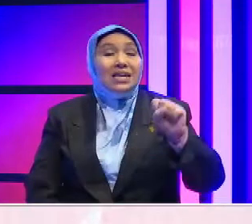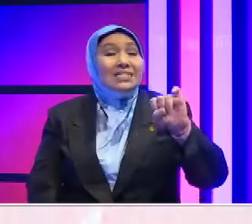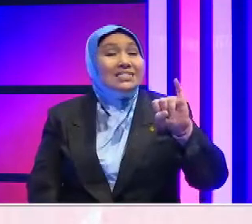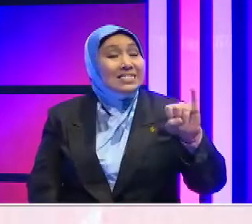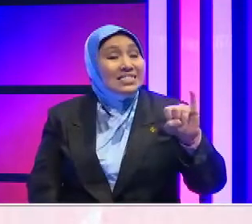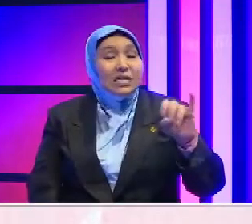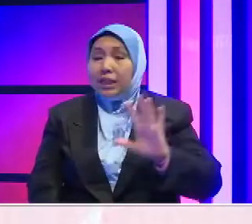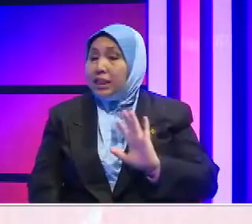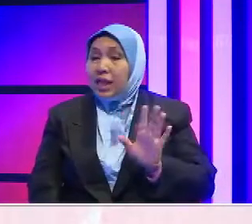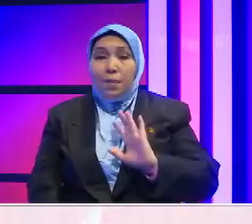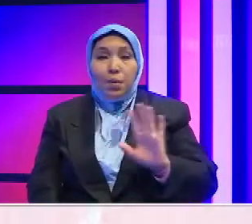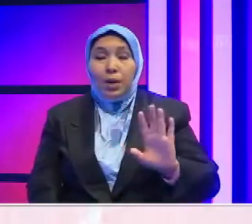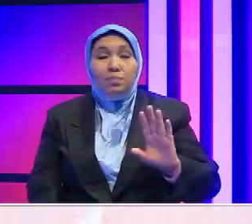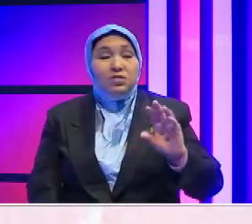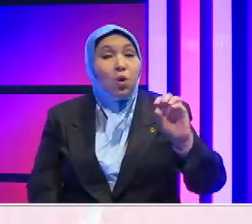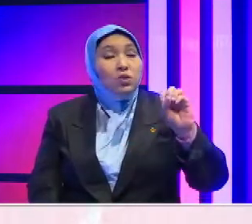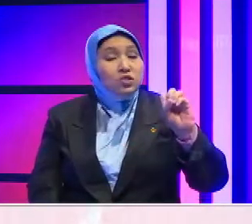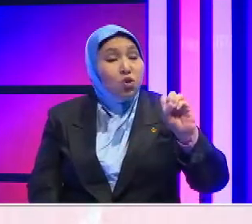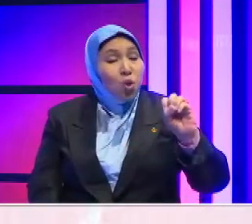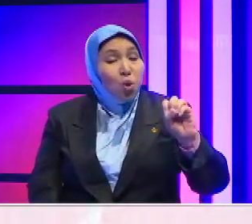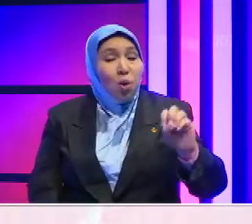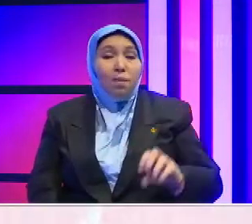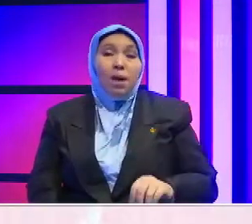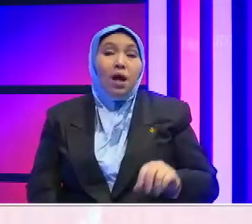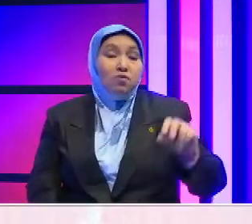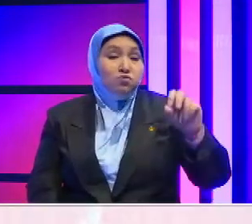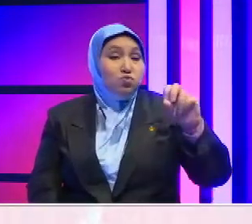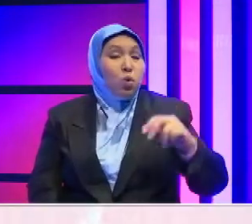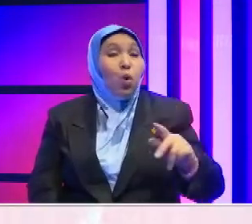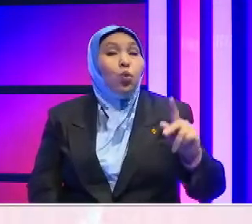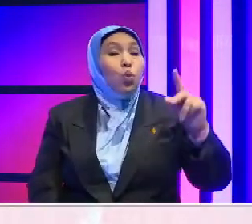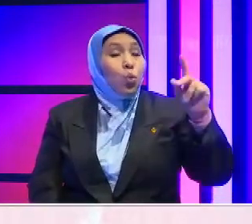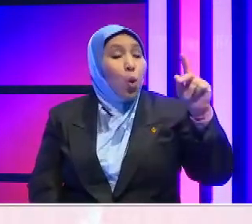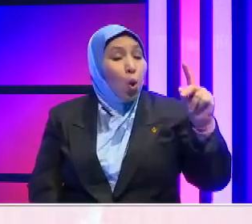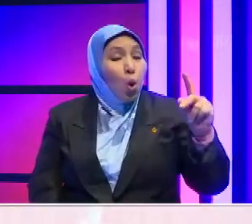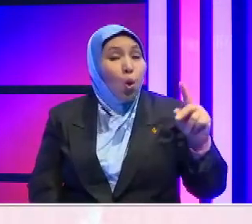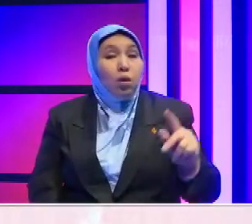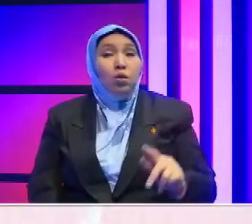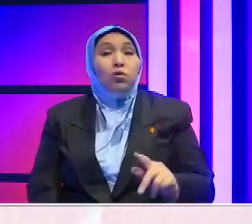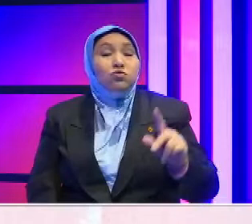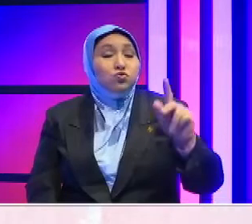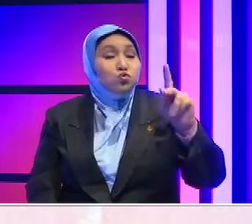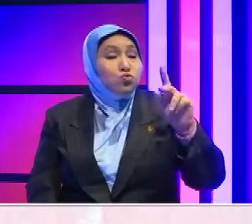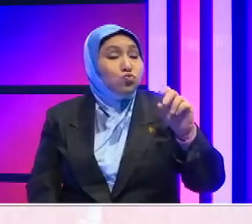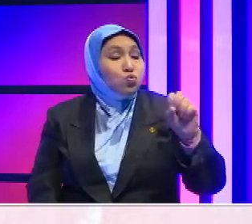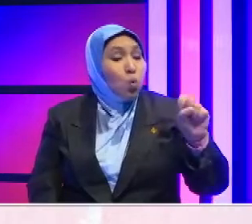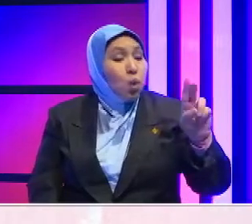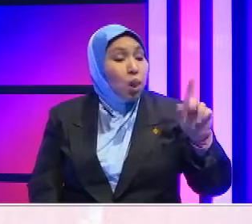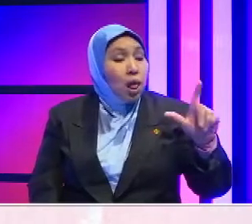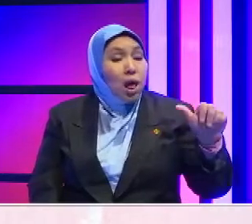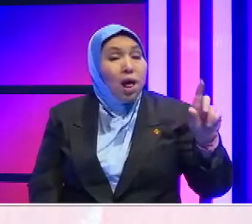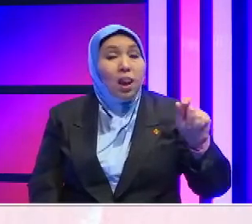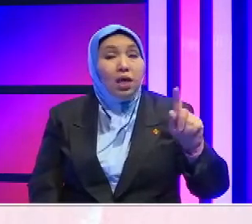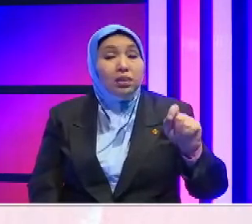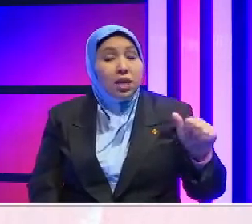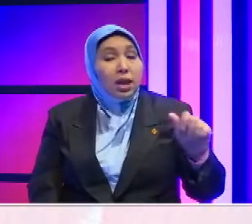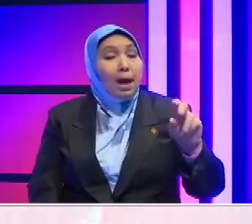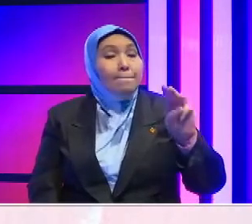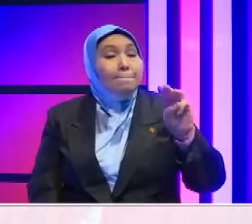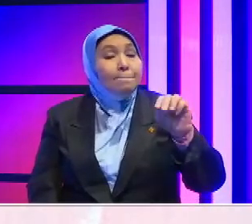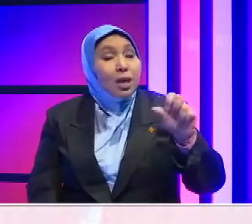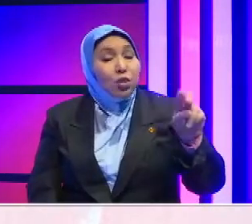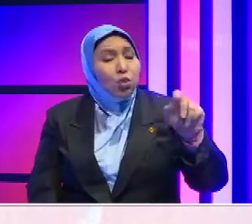siroto juga pada huruf tol Sule leting New York